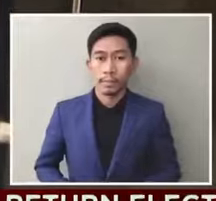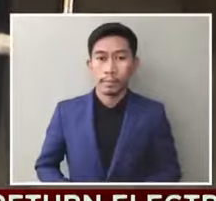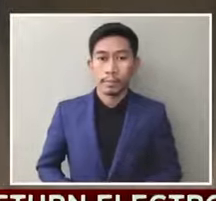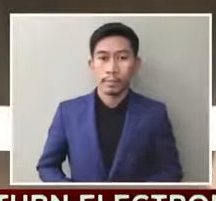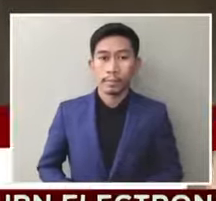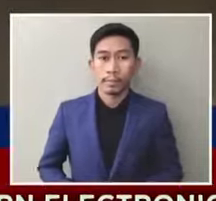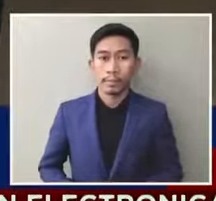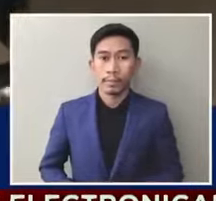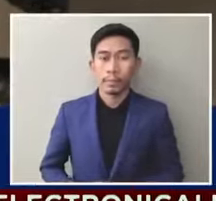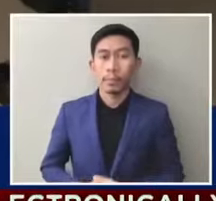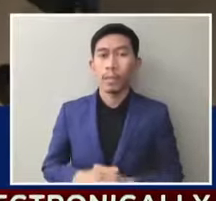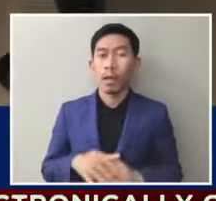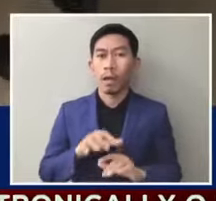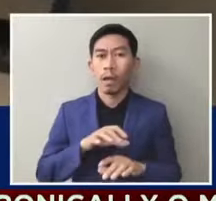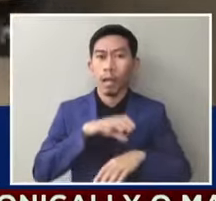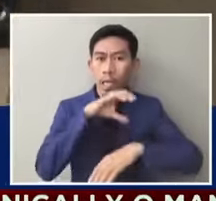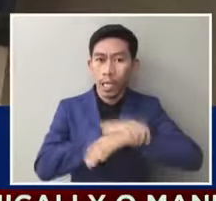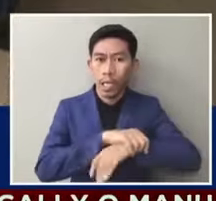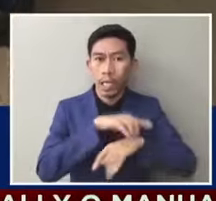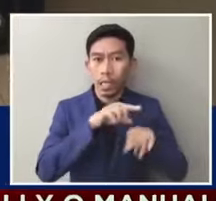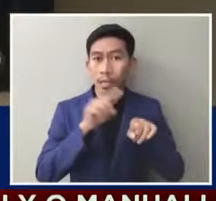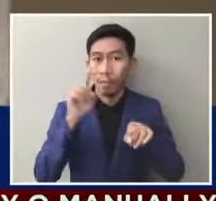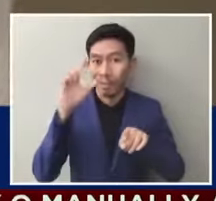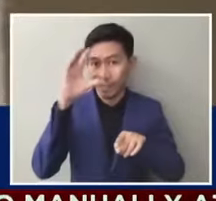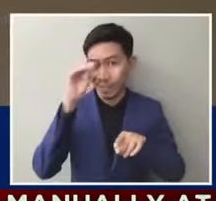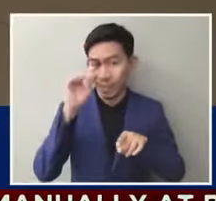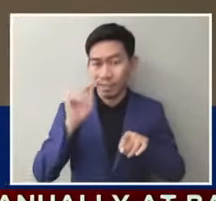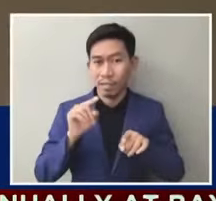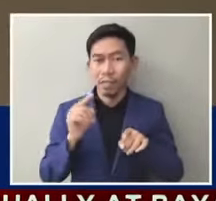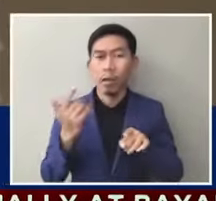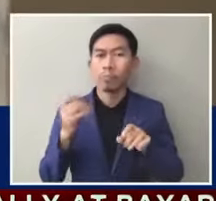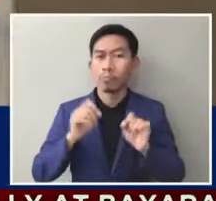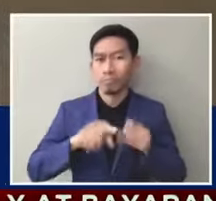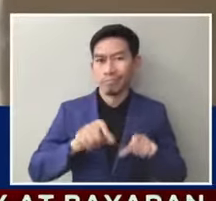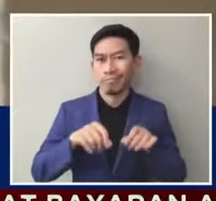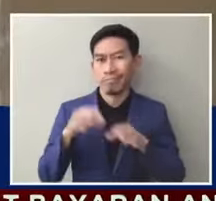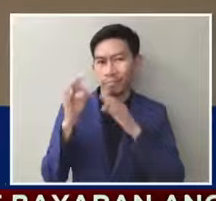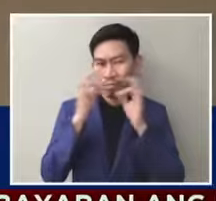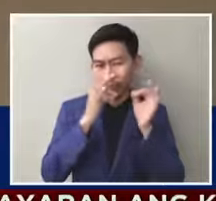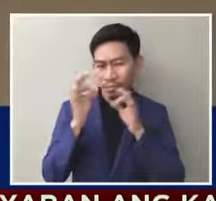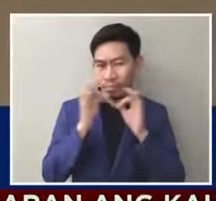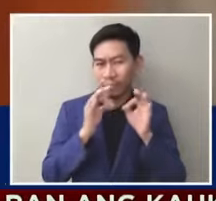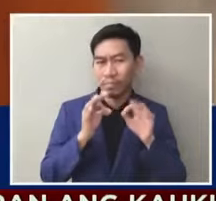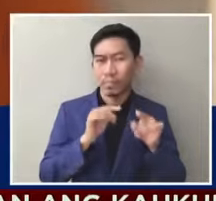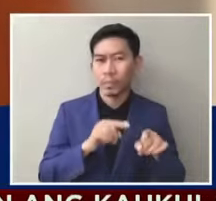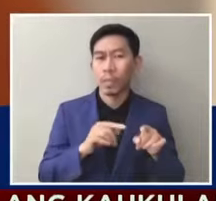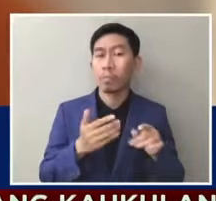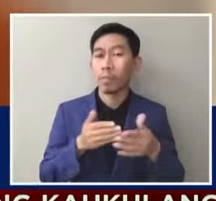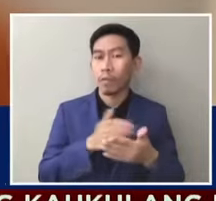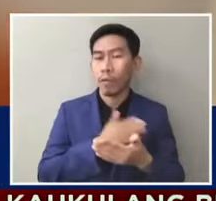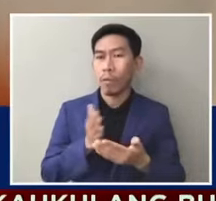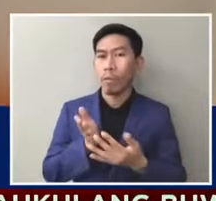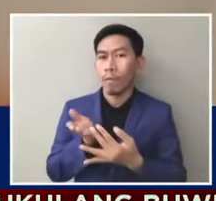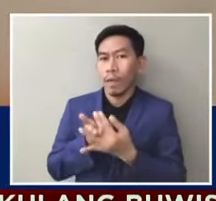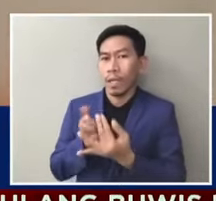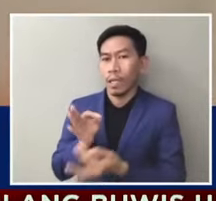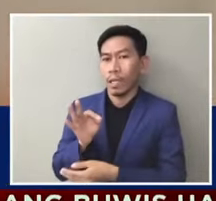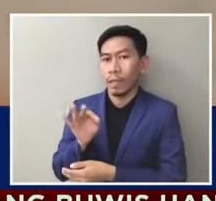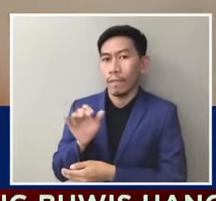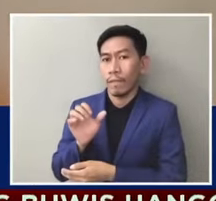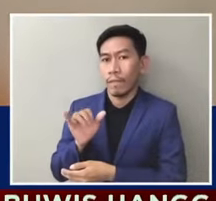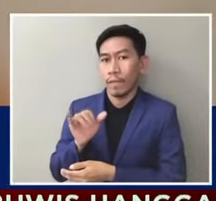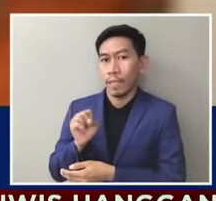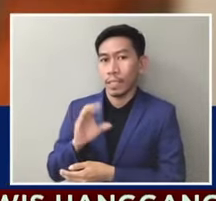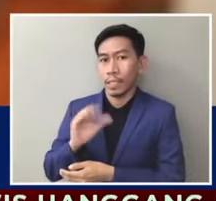Naaresto kamakailan si alias Koy sa kasong pagbebenta ng ilegal na droga. Bago sampan ang kaso sa piskalya, kinunan siya ng litrato para sa